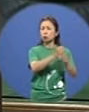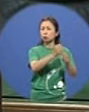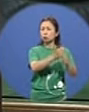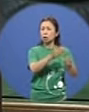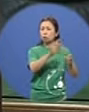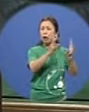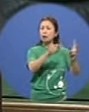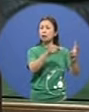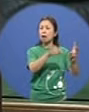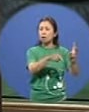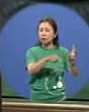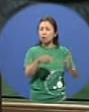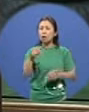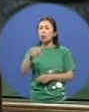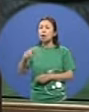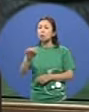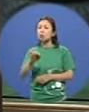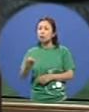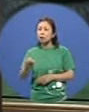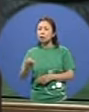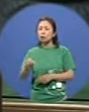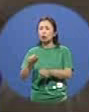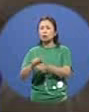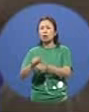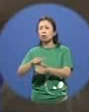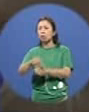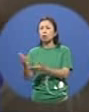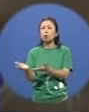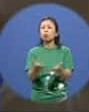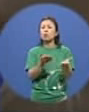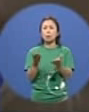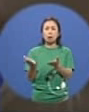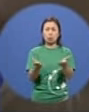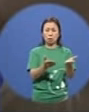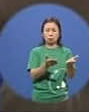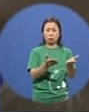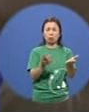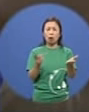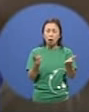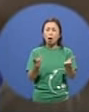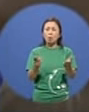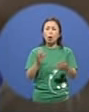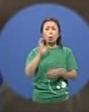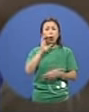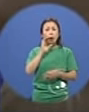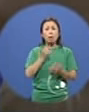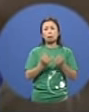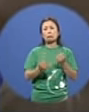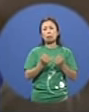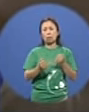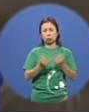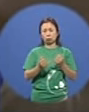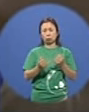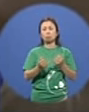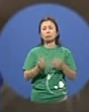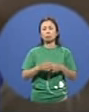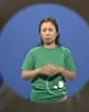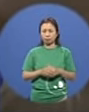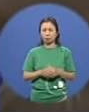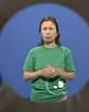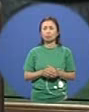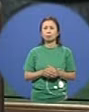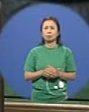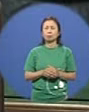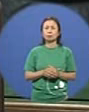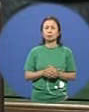ねあるいは装置とかそういうものを作って納めてるんですはいで和歌山ってのはちょっとスケールは小さいかもしれないけどそういうところに